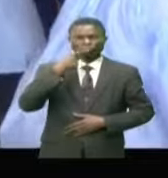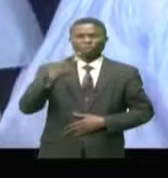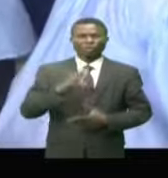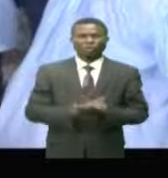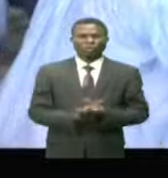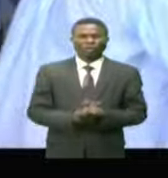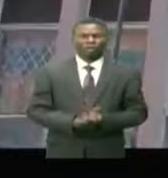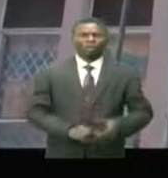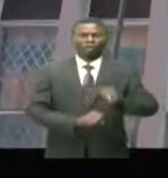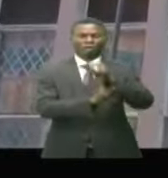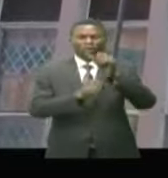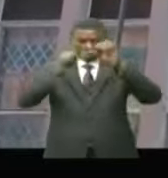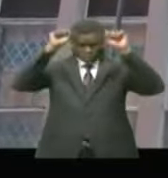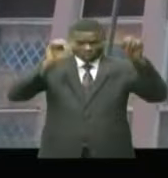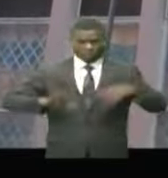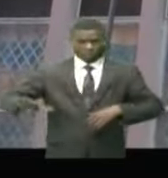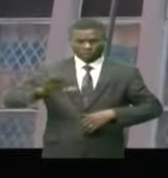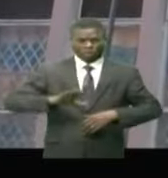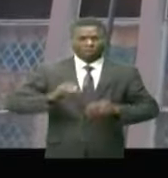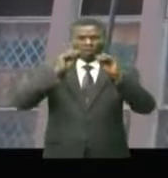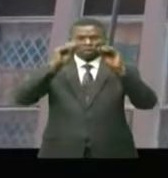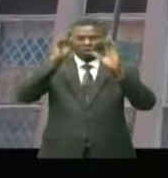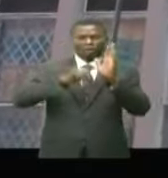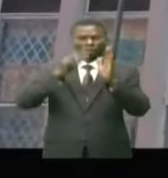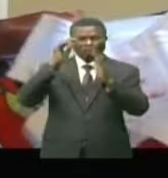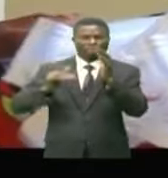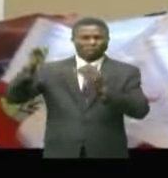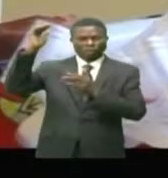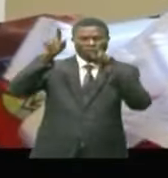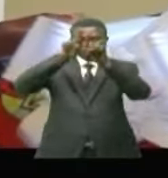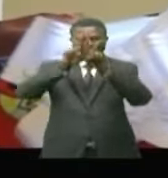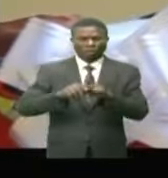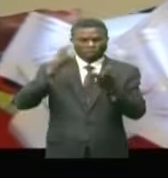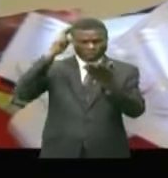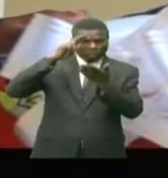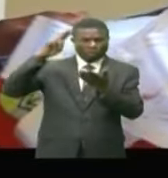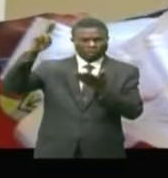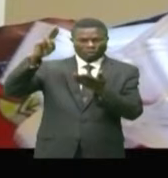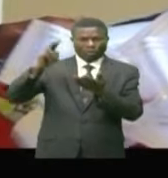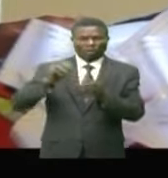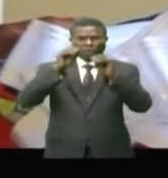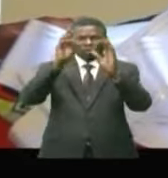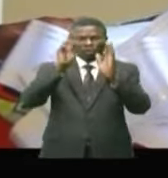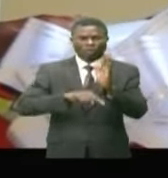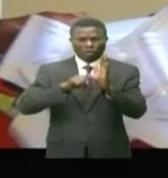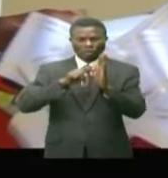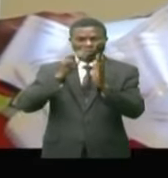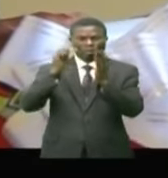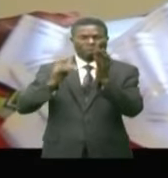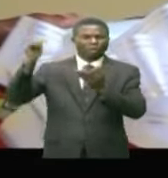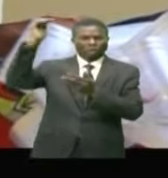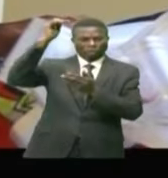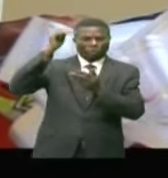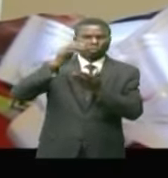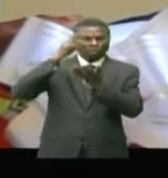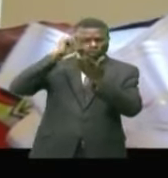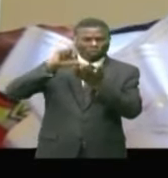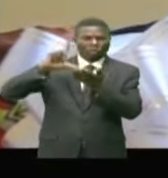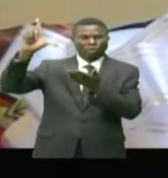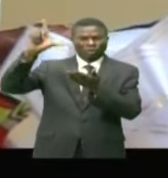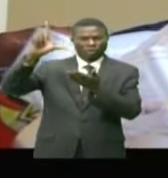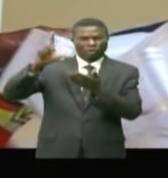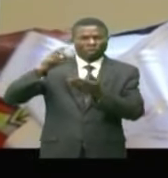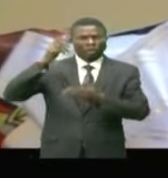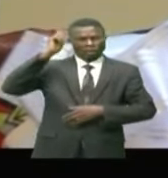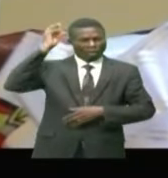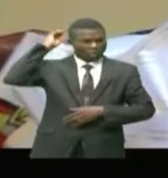qu'apporte le président de la République à l'enseignement supérieur et universitaire. Pour l'enseignement supérieur et universitaire en particulier, on peut